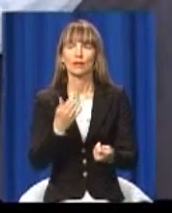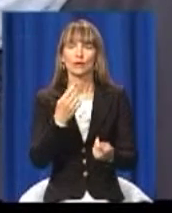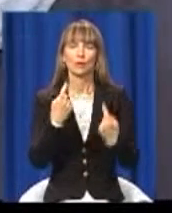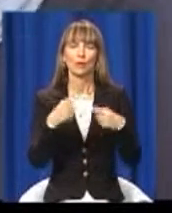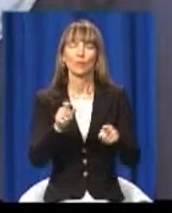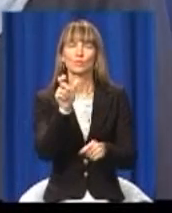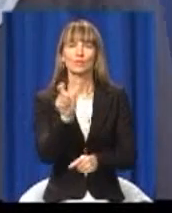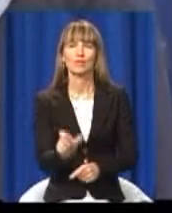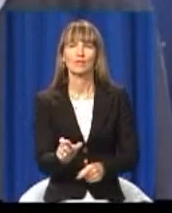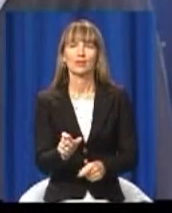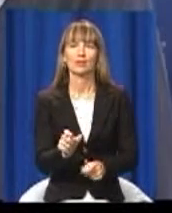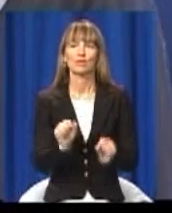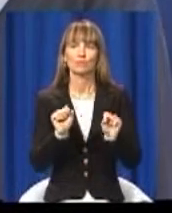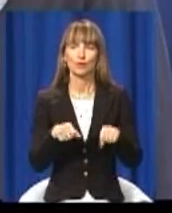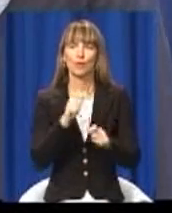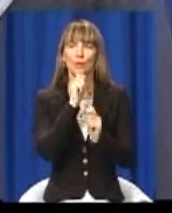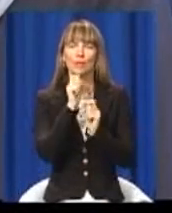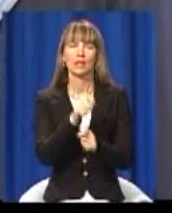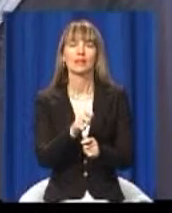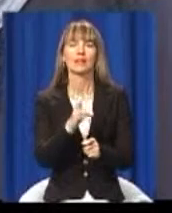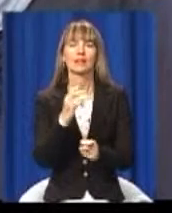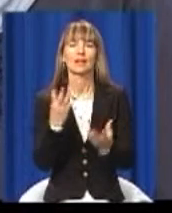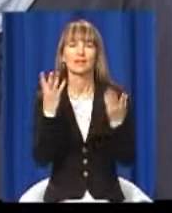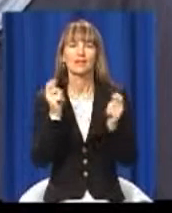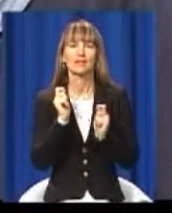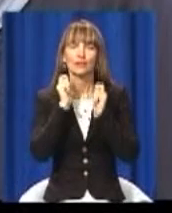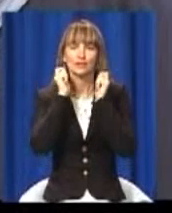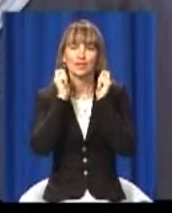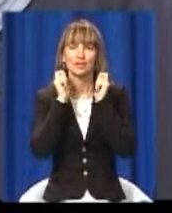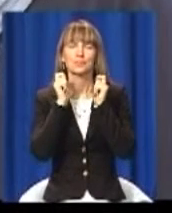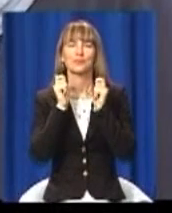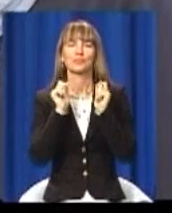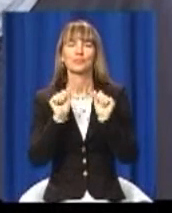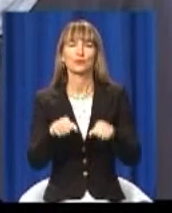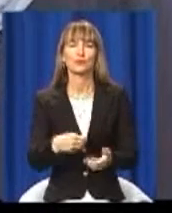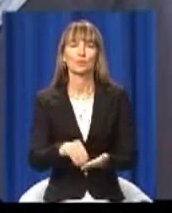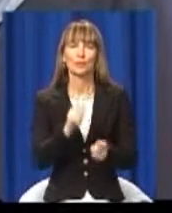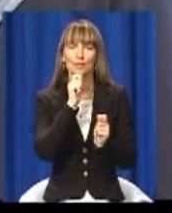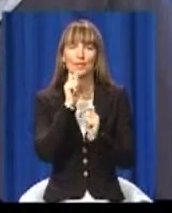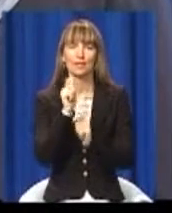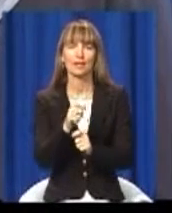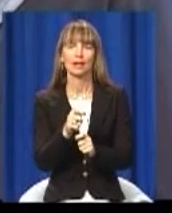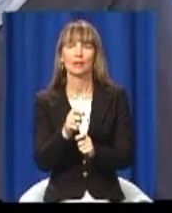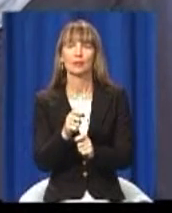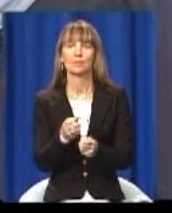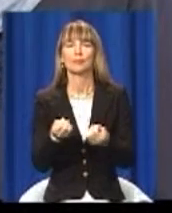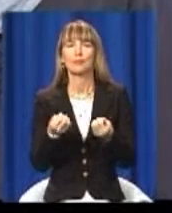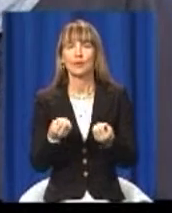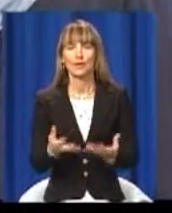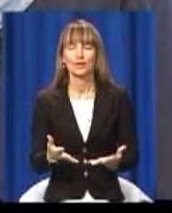человеку. Можно подарить подарки на день рождения, можно купить подарки